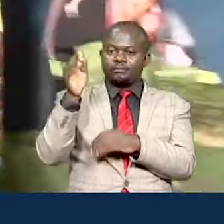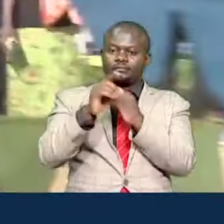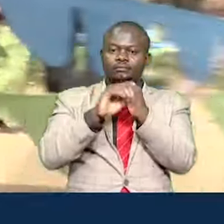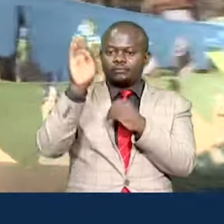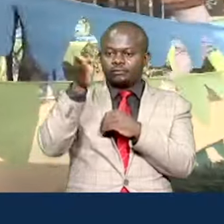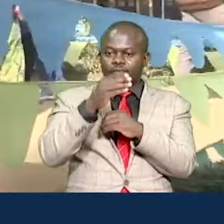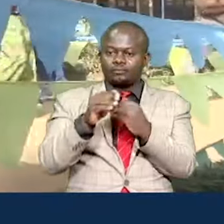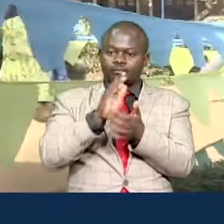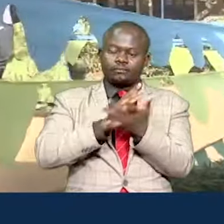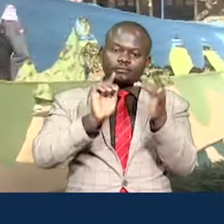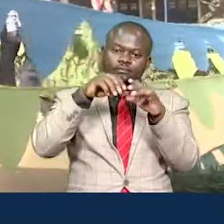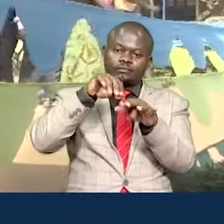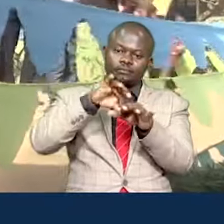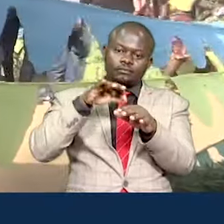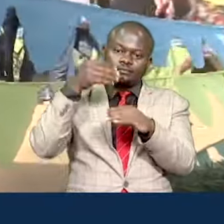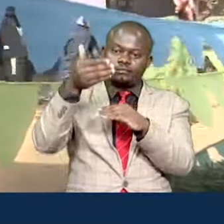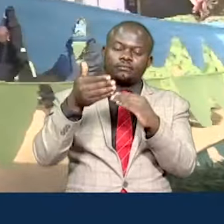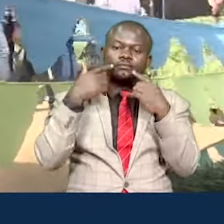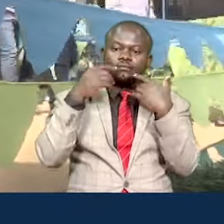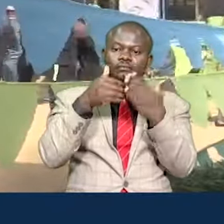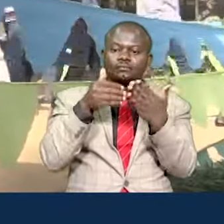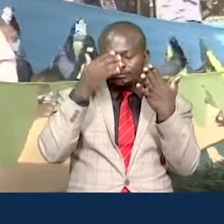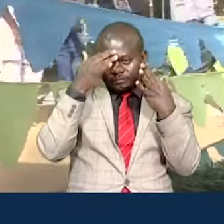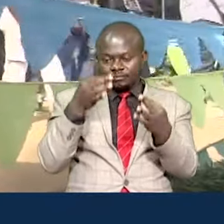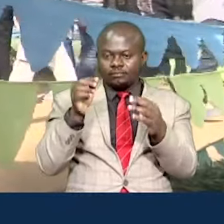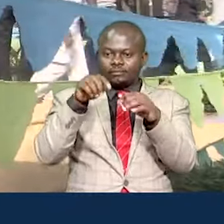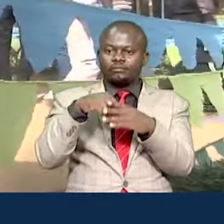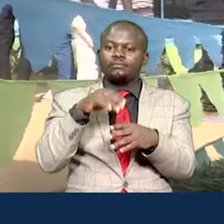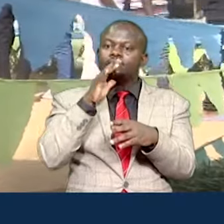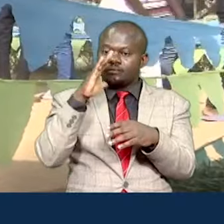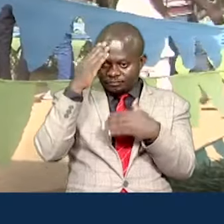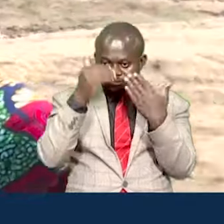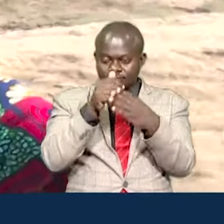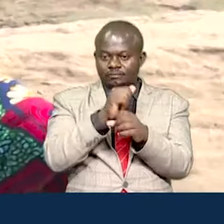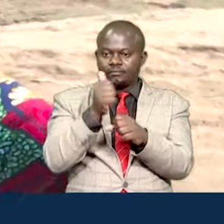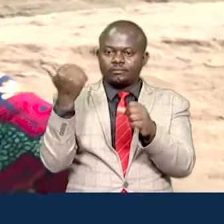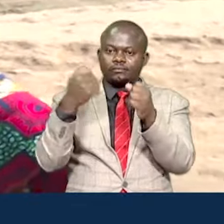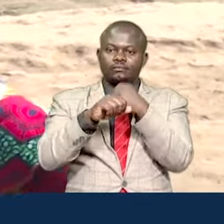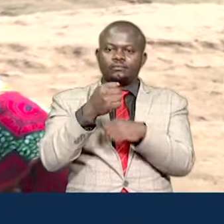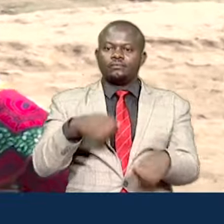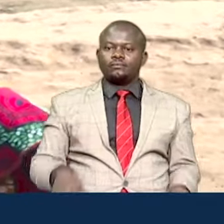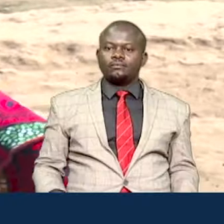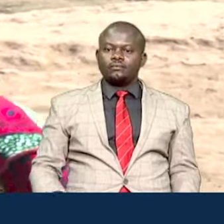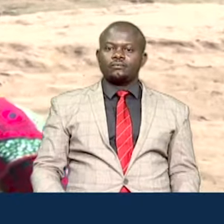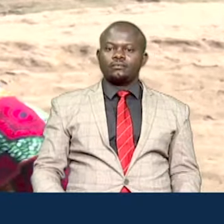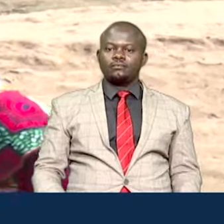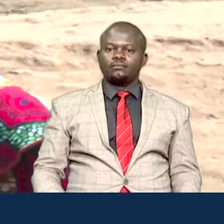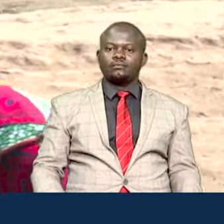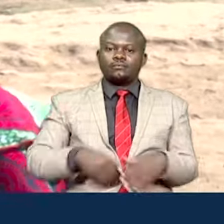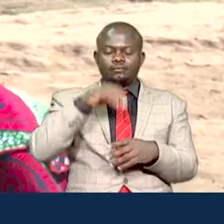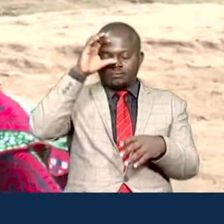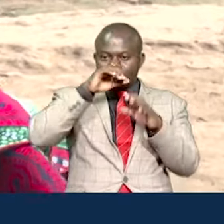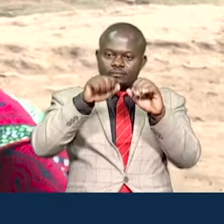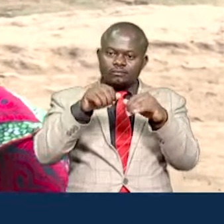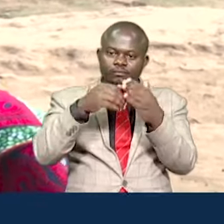Bamwe mu baturage baje gutora nyuma bavuga ko bahisemo kuza batinze kuko babanje gukora indi mirimo. Nahagiye nashatse moto